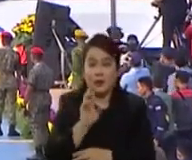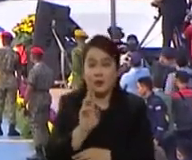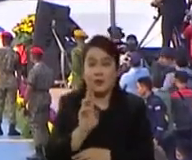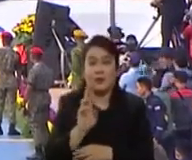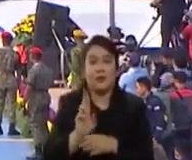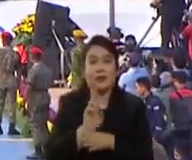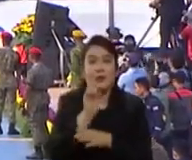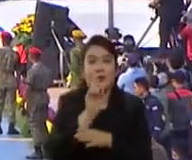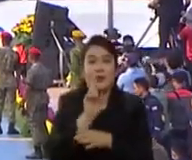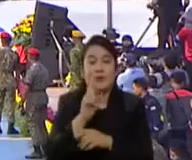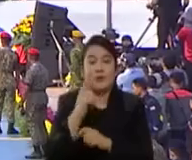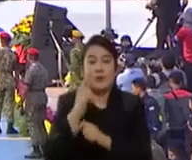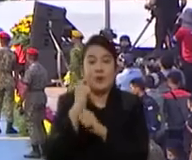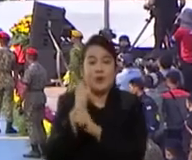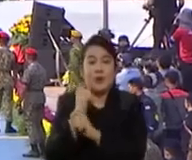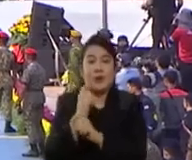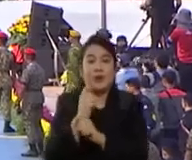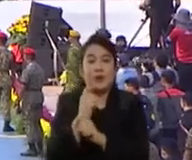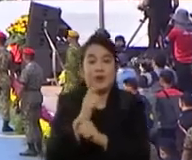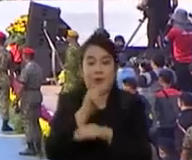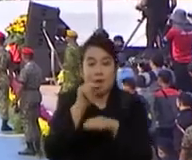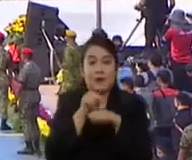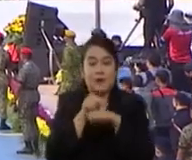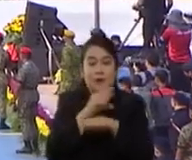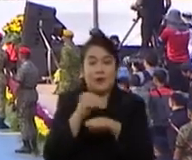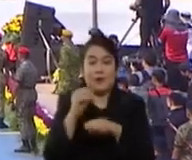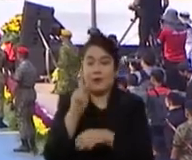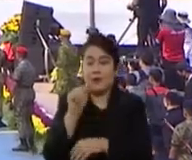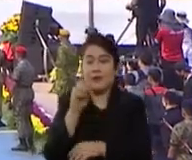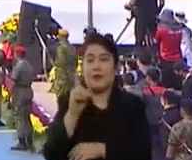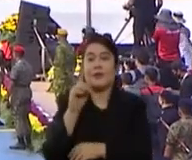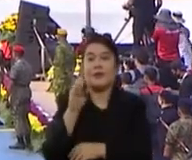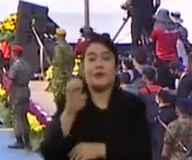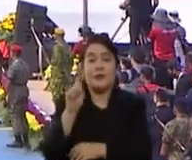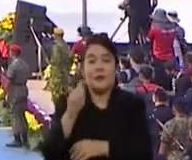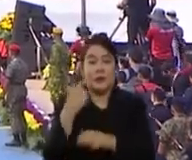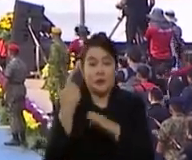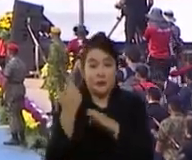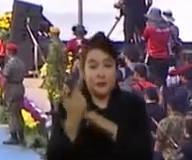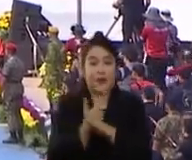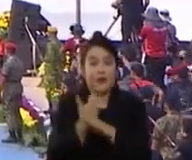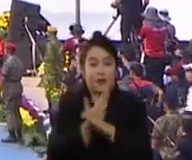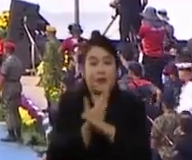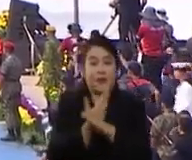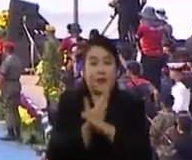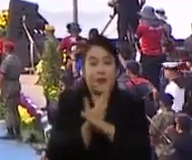Pertahanan Nasional dan kadet pelatih dari Pusat Latihan Polis di Raja Malaysia.